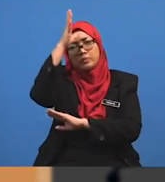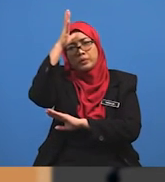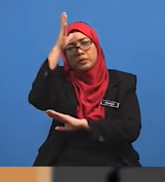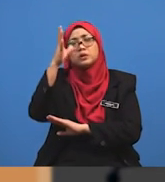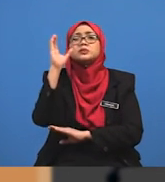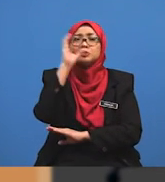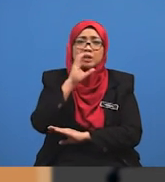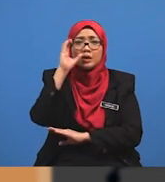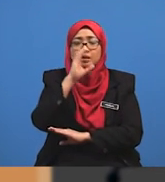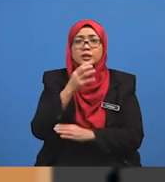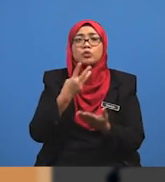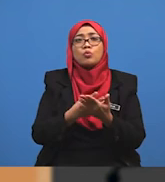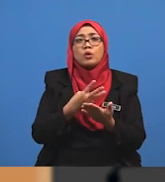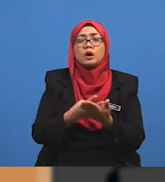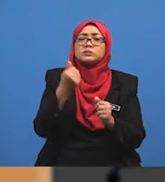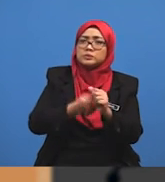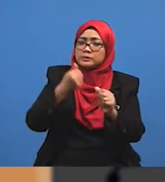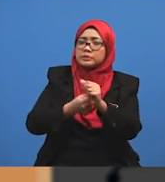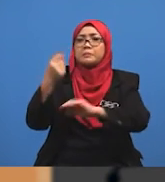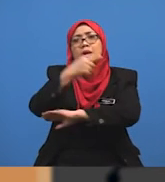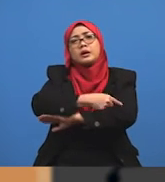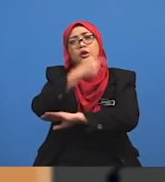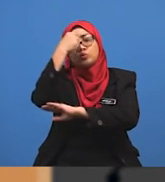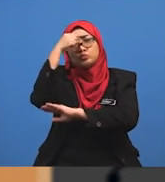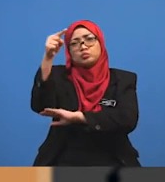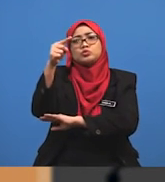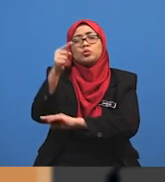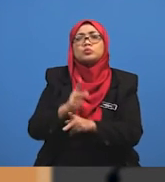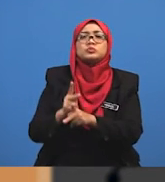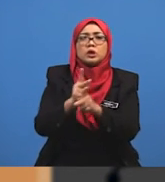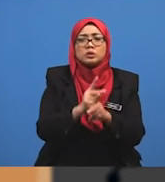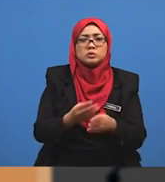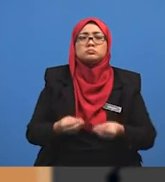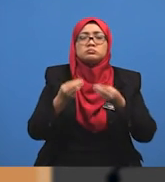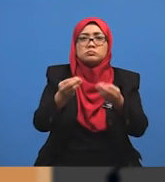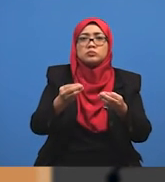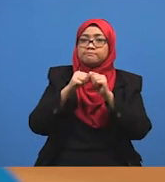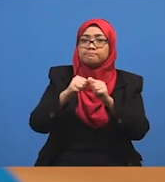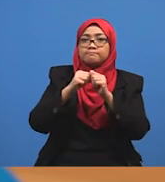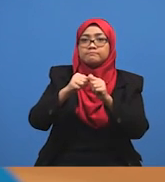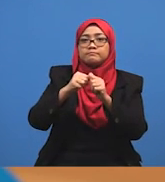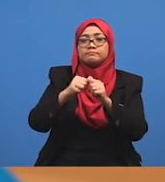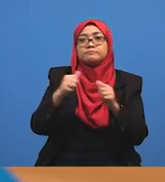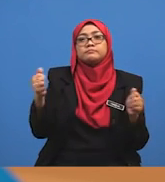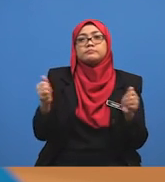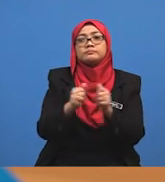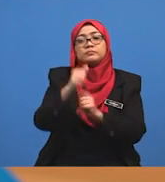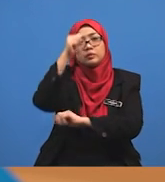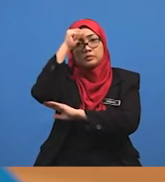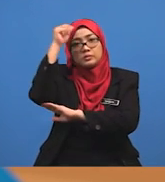kita mencari wang saban hari bagi membiayai persekolahan kita.